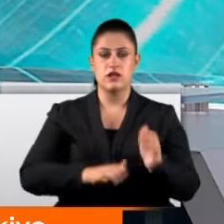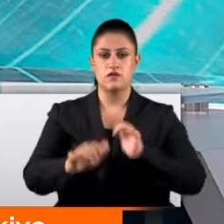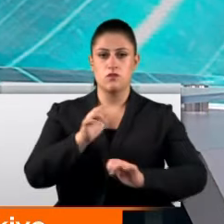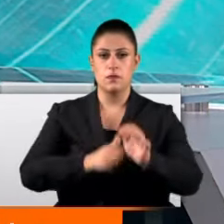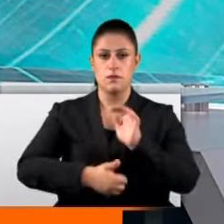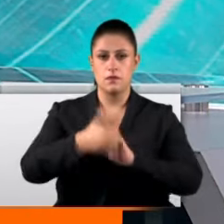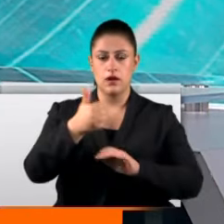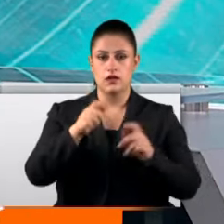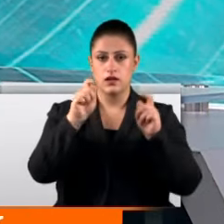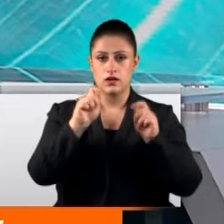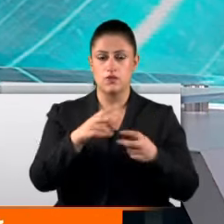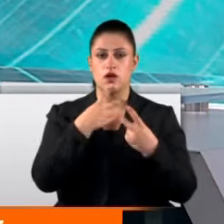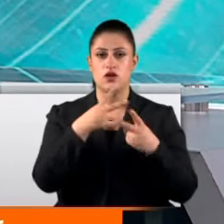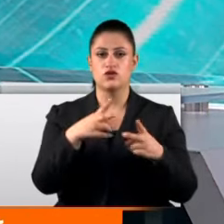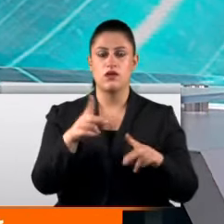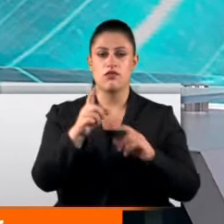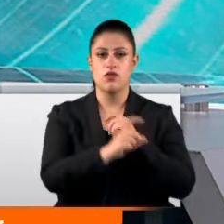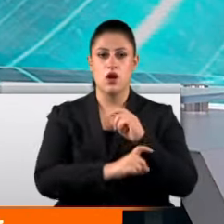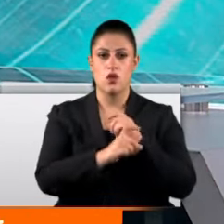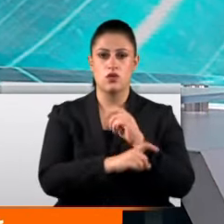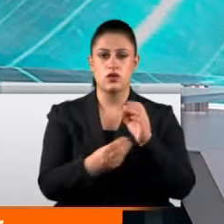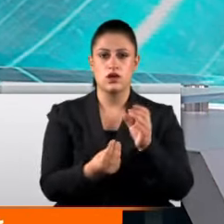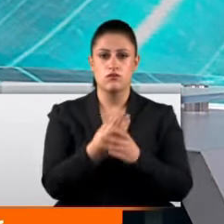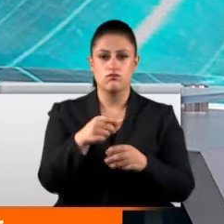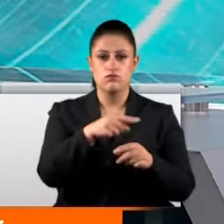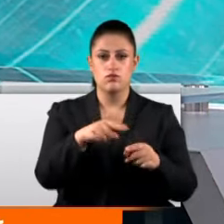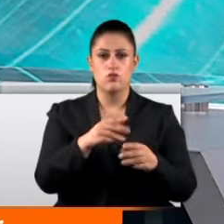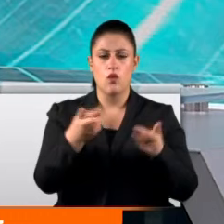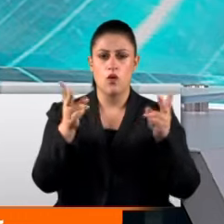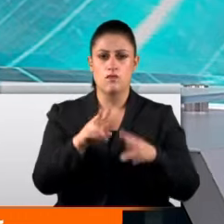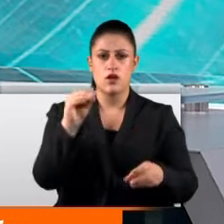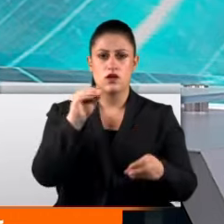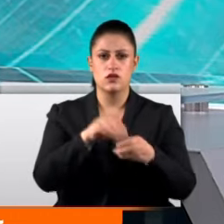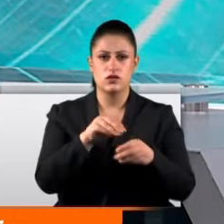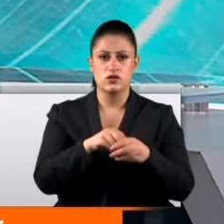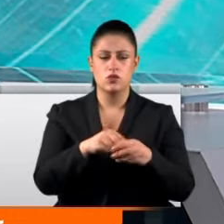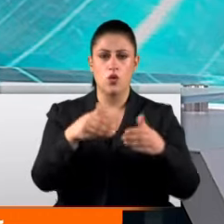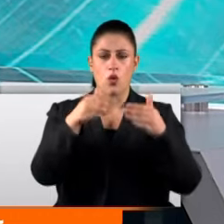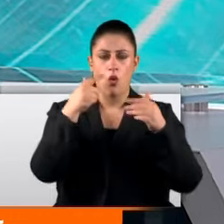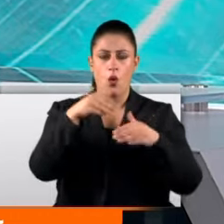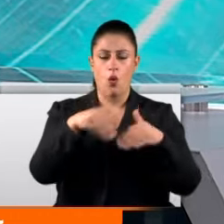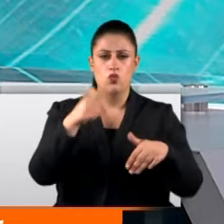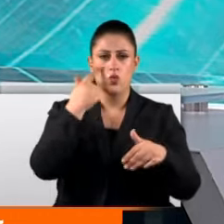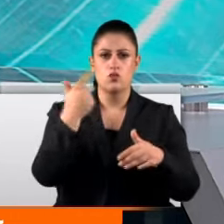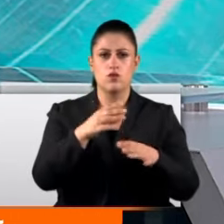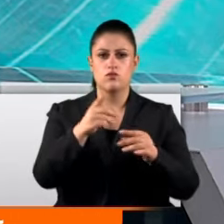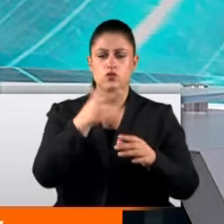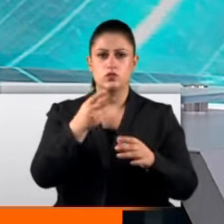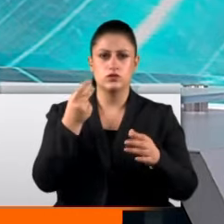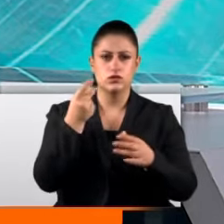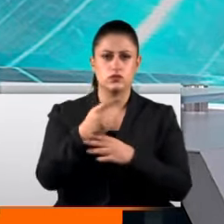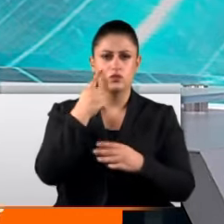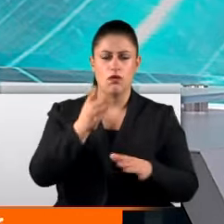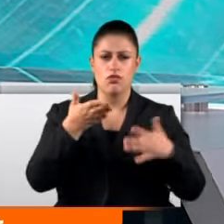Milli Savunma Bakanlığı'ndan yapılan açıklamada terörü kaynağında yok etmek için öngörülemez alışılmadık süratli ve